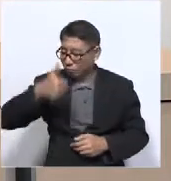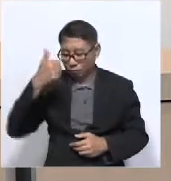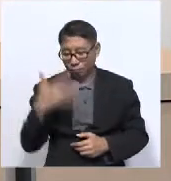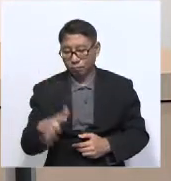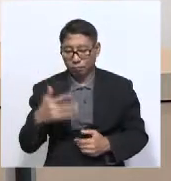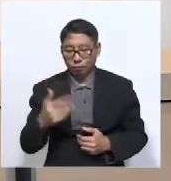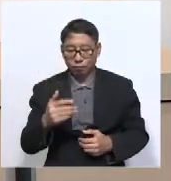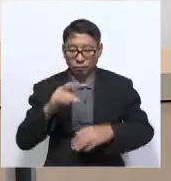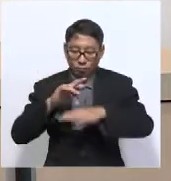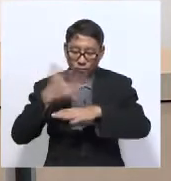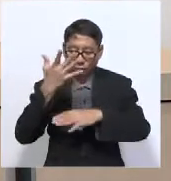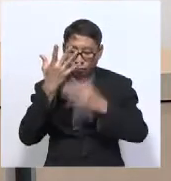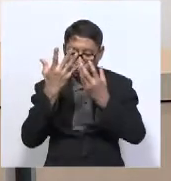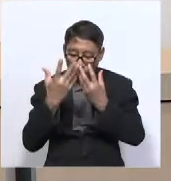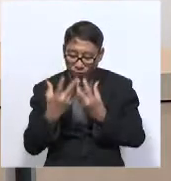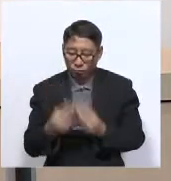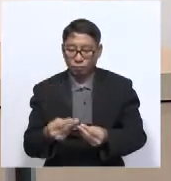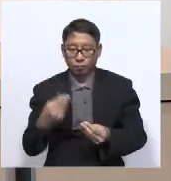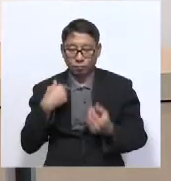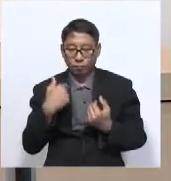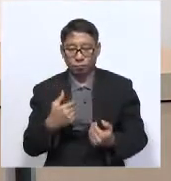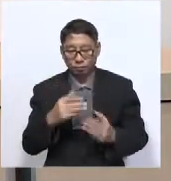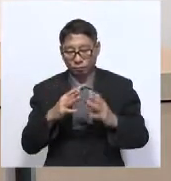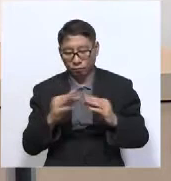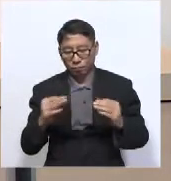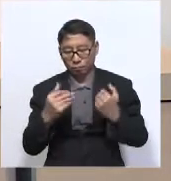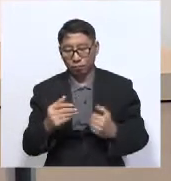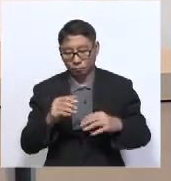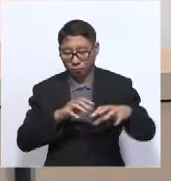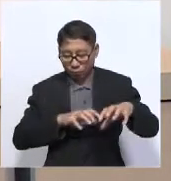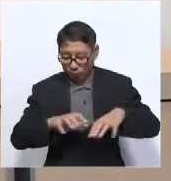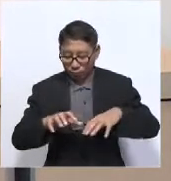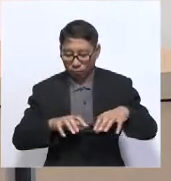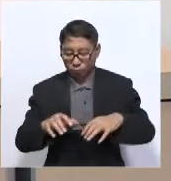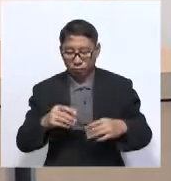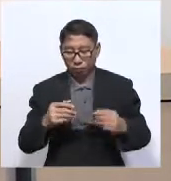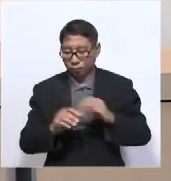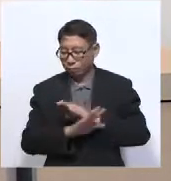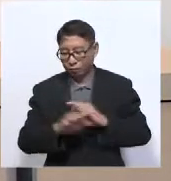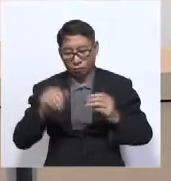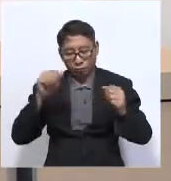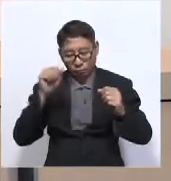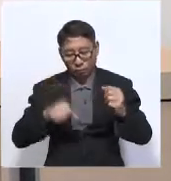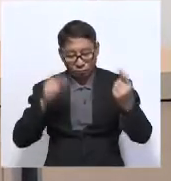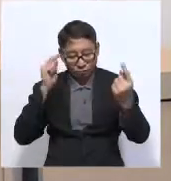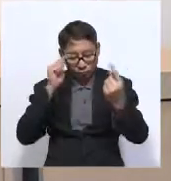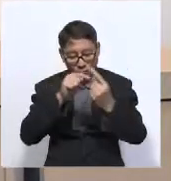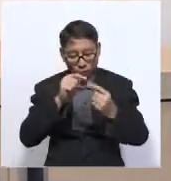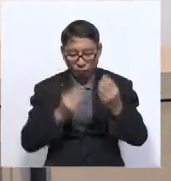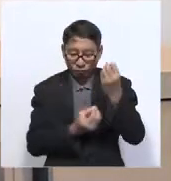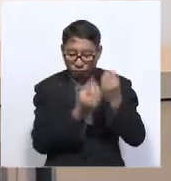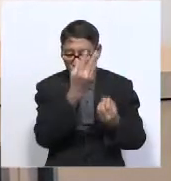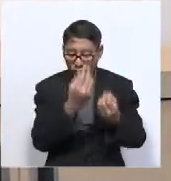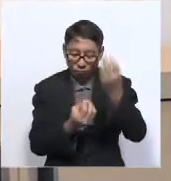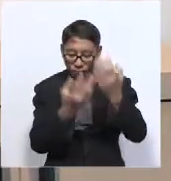รเราก็เสื่อมโทรมครับอันนั้นก็คงเป็นเรื่องที่เราจะต้องจัดการอันนี้คงจะไม่ใช่เฉพาะเรื่องอุทยานธรณีอย่างเดียวที่เราประสบปัญห